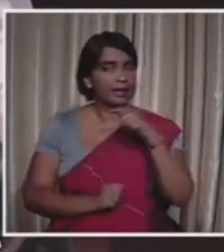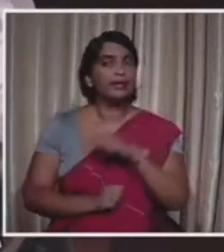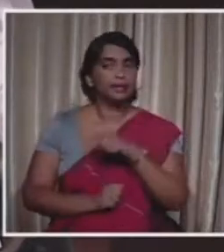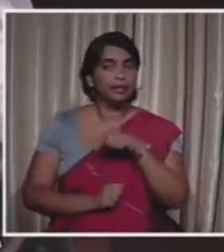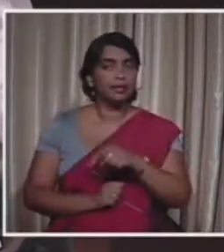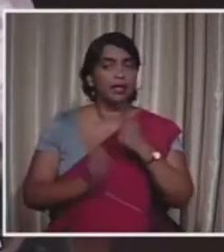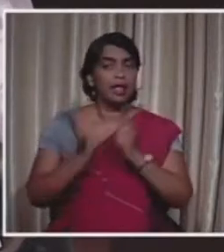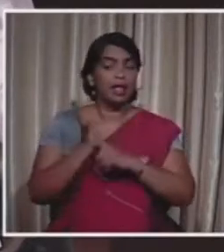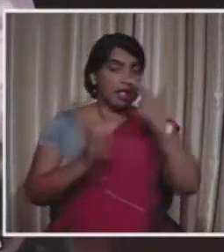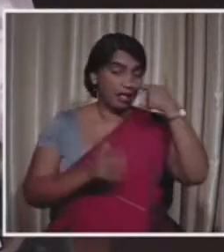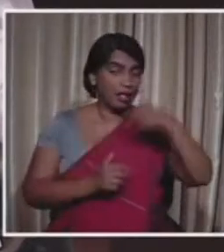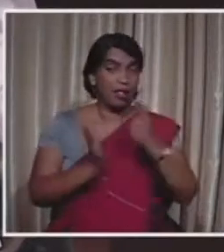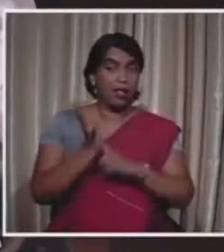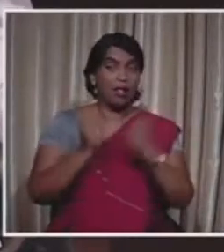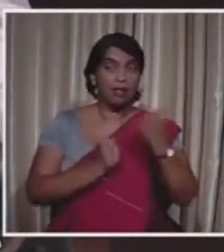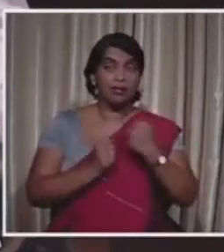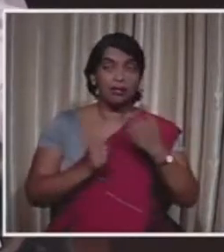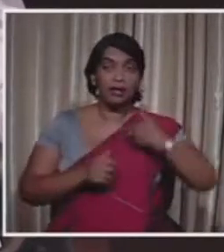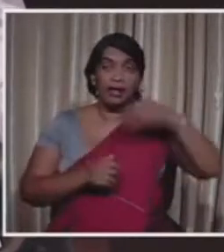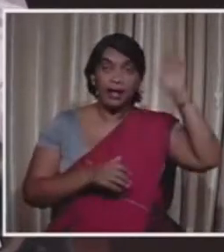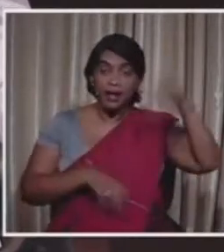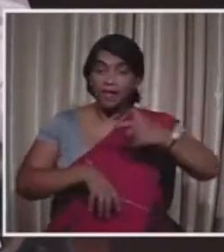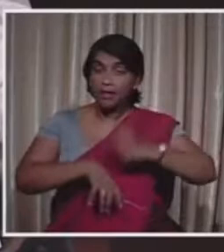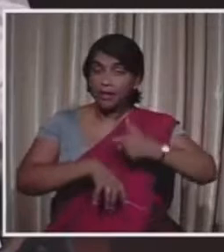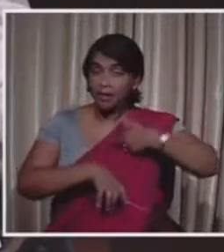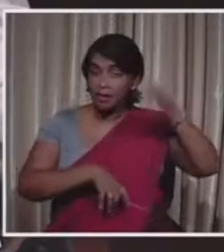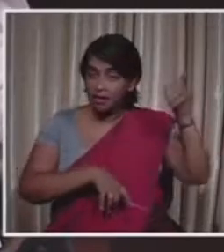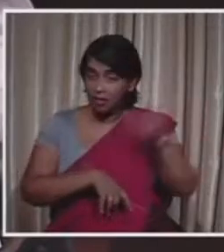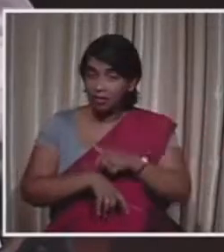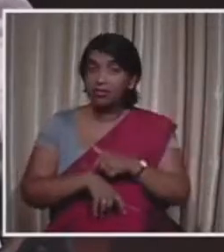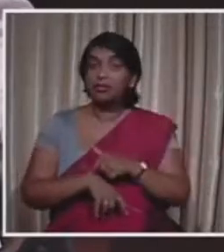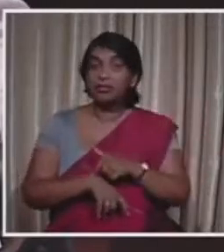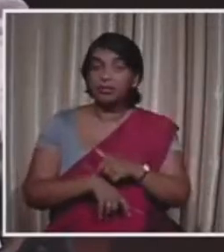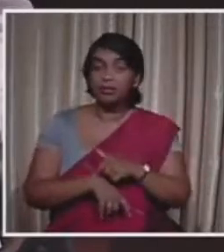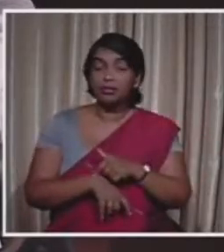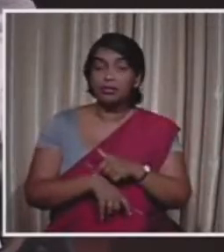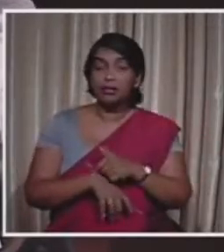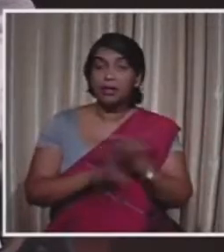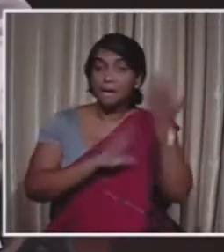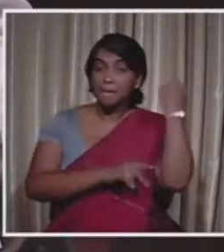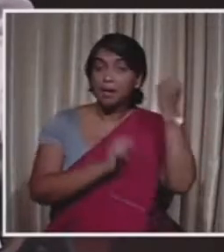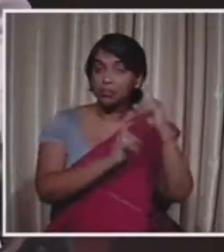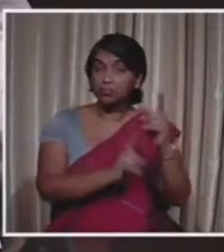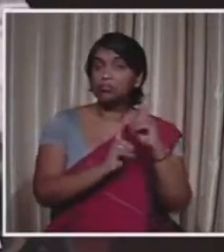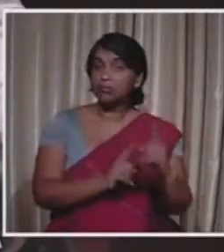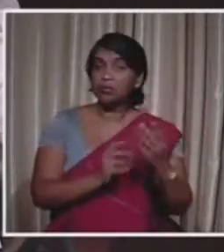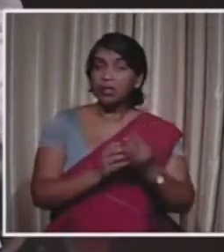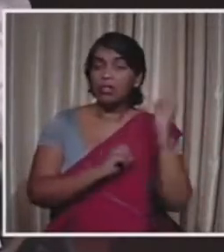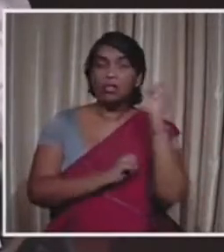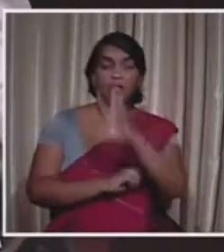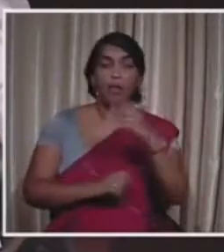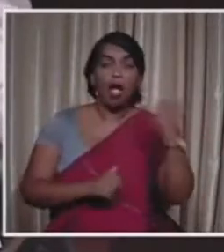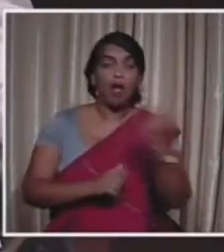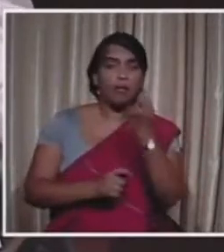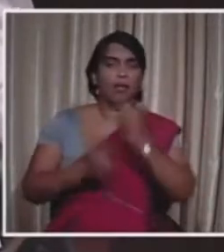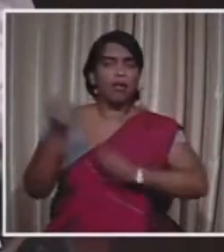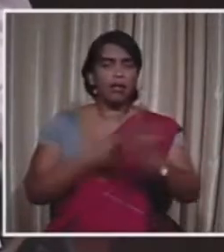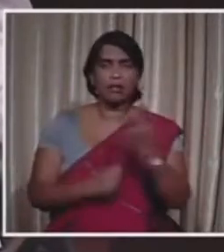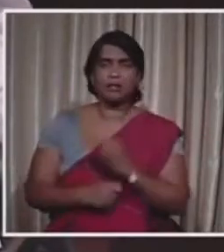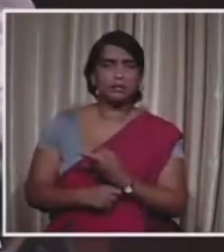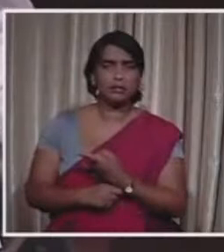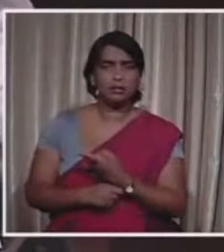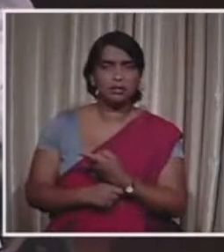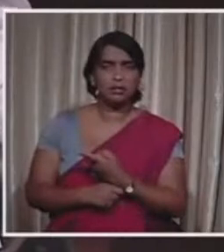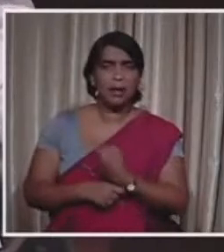ඇයි බවුසරක ගෙනාපු වෙලාවේ පරණ මිලට මේ ටික අලවිනු කරේ?